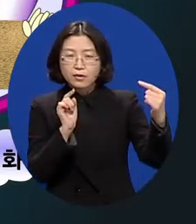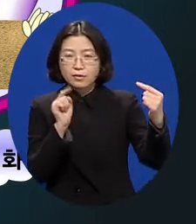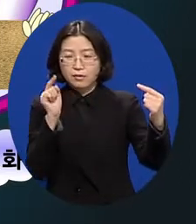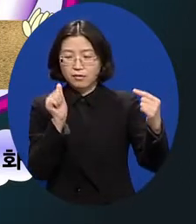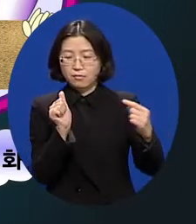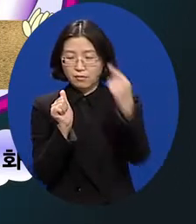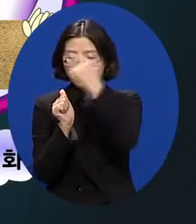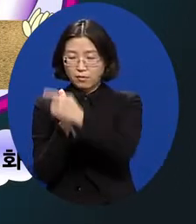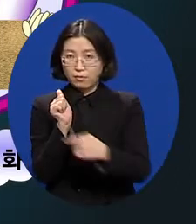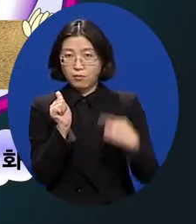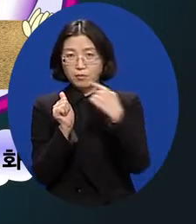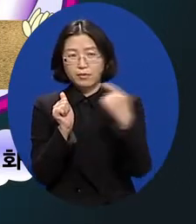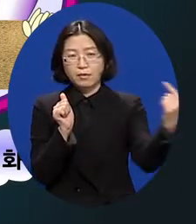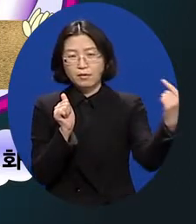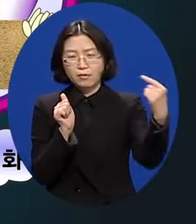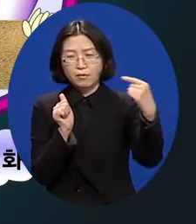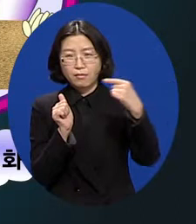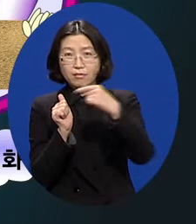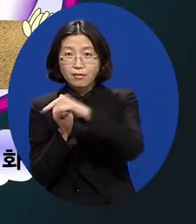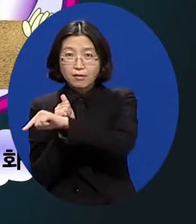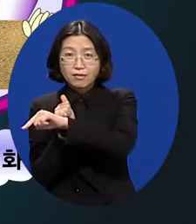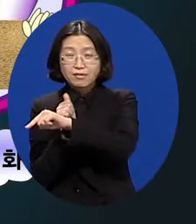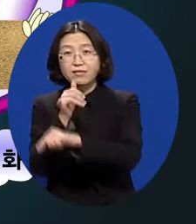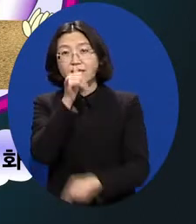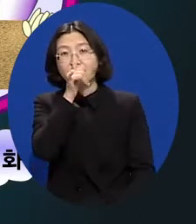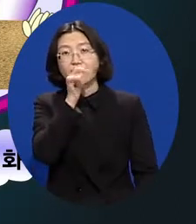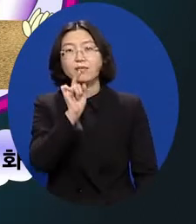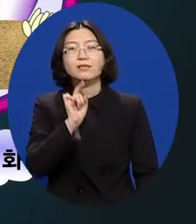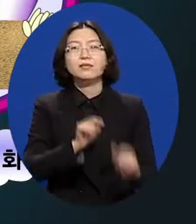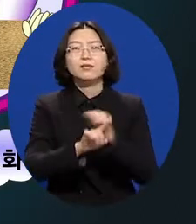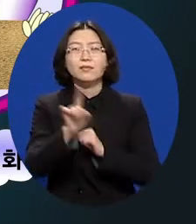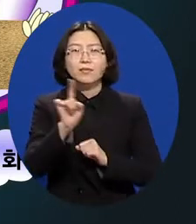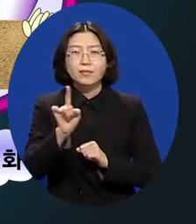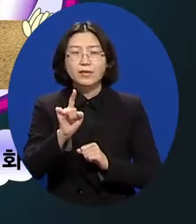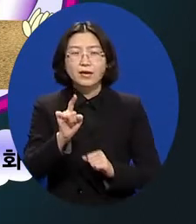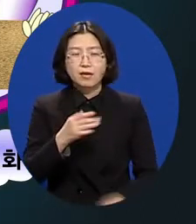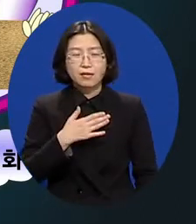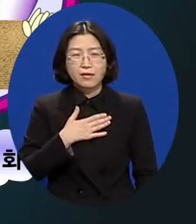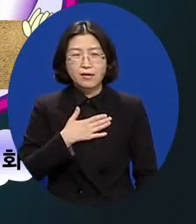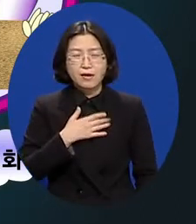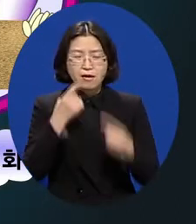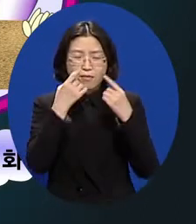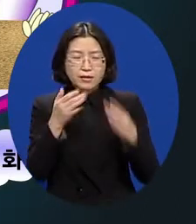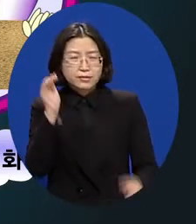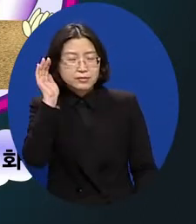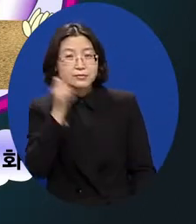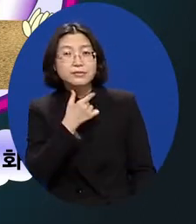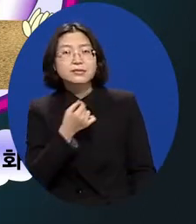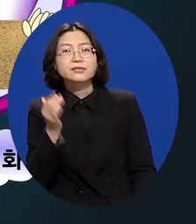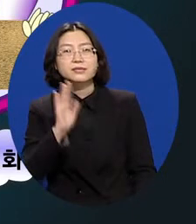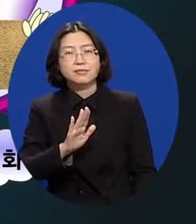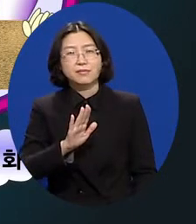들어가지 않는 화살표도 있어요. 이것은 사람이 아무리 정확하게 들으려고 한다 해도 100%다 들을 수